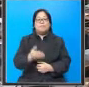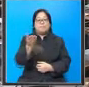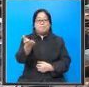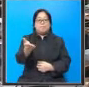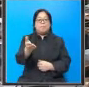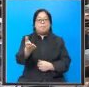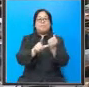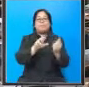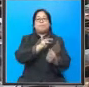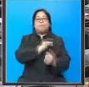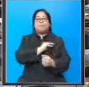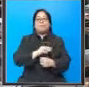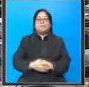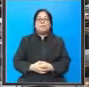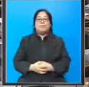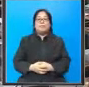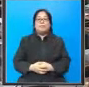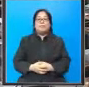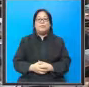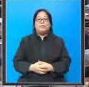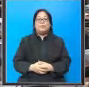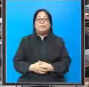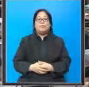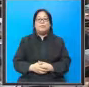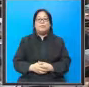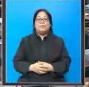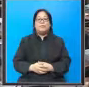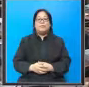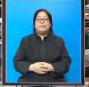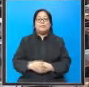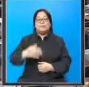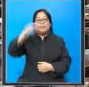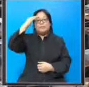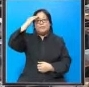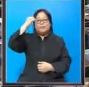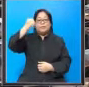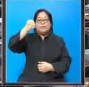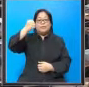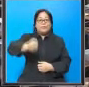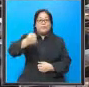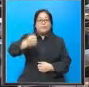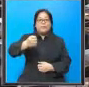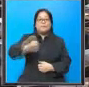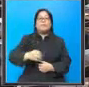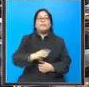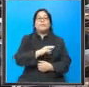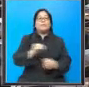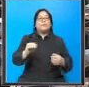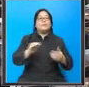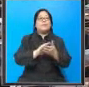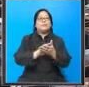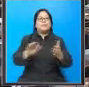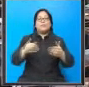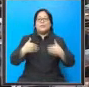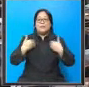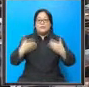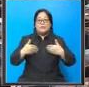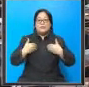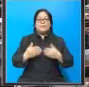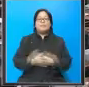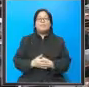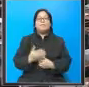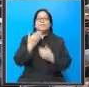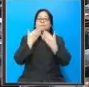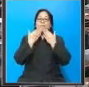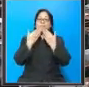silahkan terlebih Bismillahirohmanirohim Assalamualaikum warahmatullahi wabarakatuh dan Nasdem dan salam sejahtera